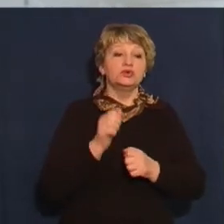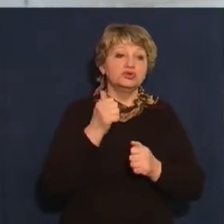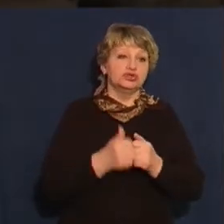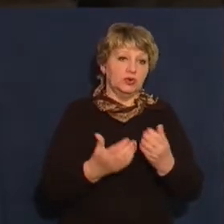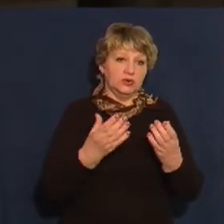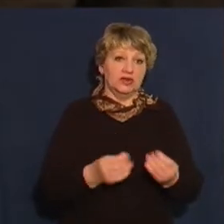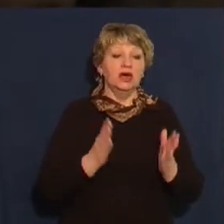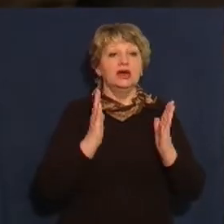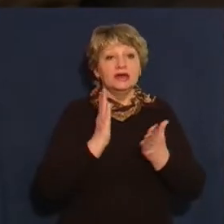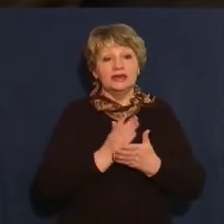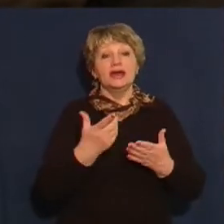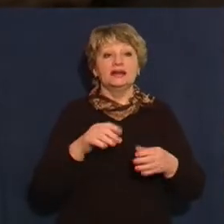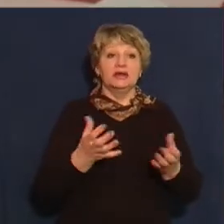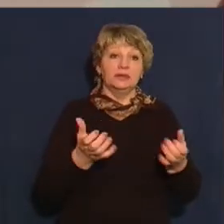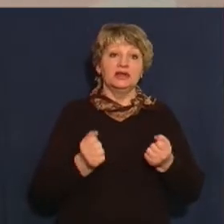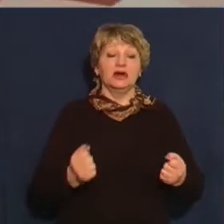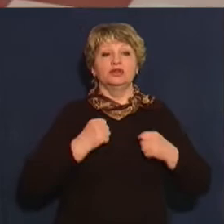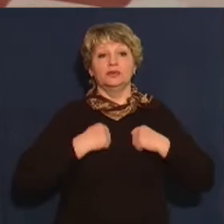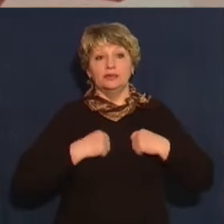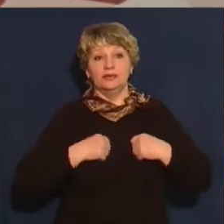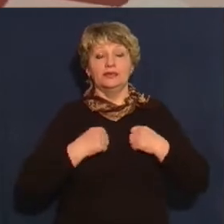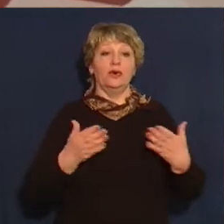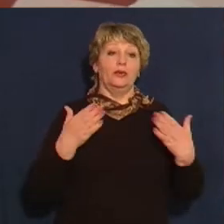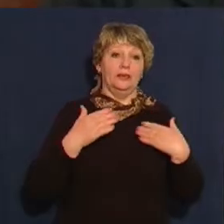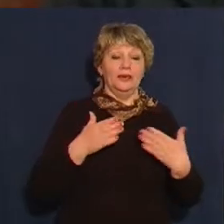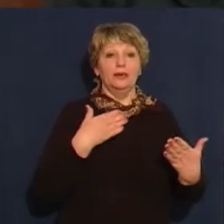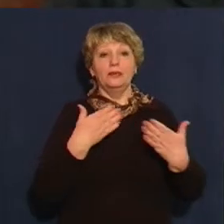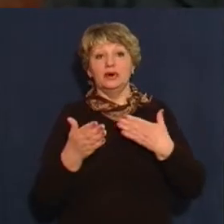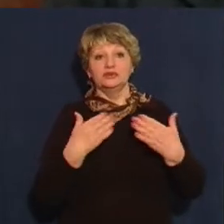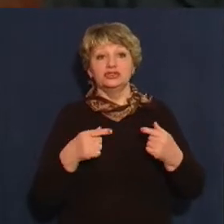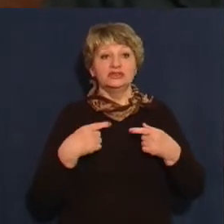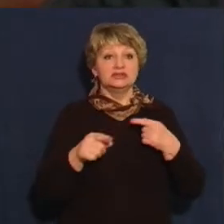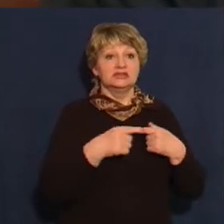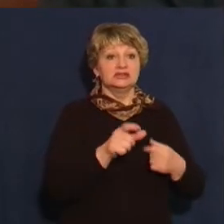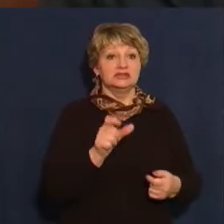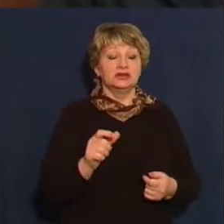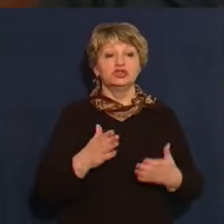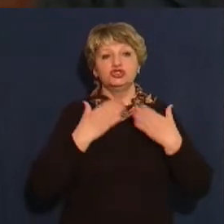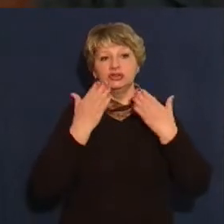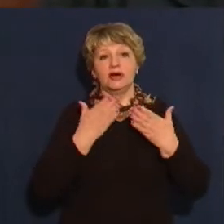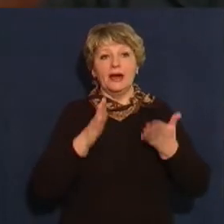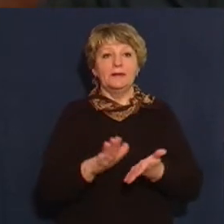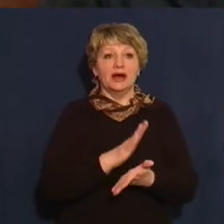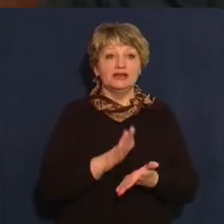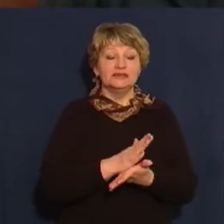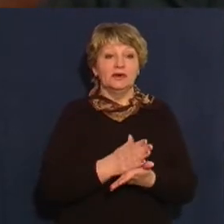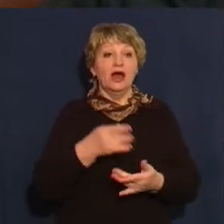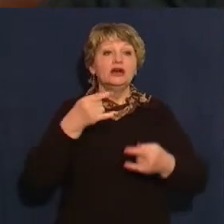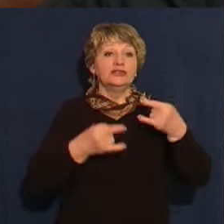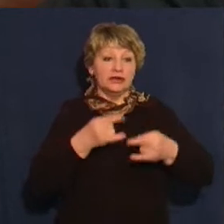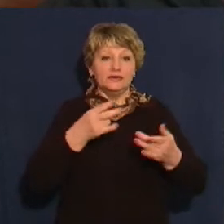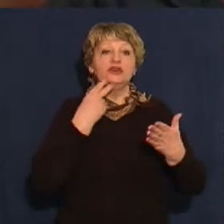де прийняти душ, відпочити і поспілкуватися з іншими людьми. Читаємо газети, і телевізор